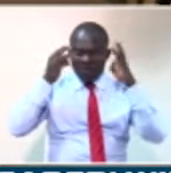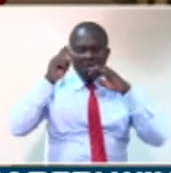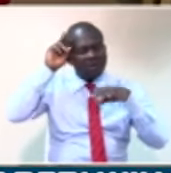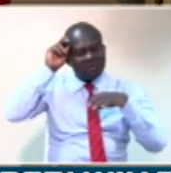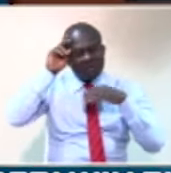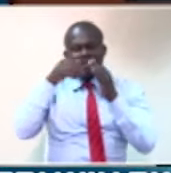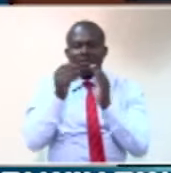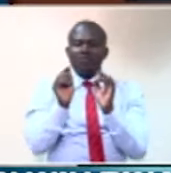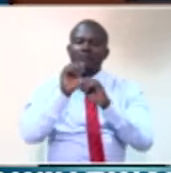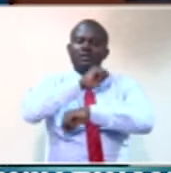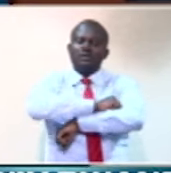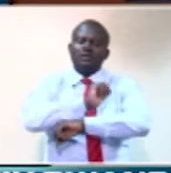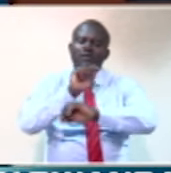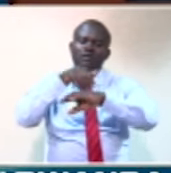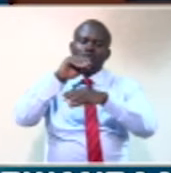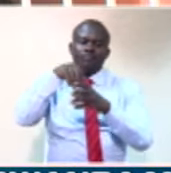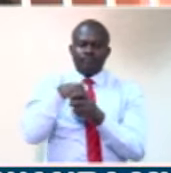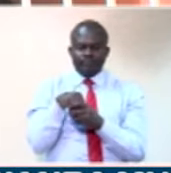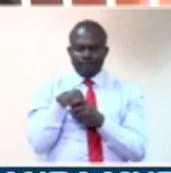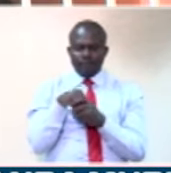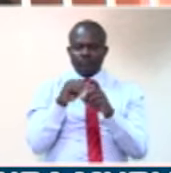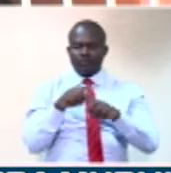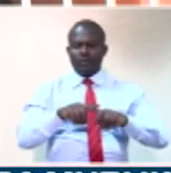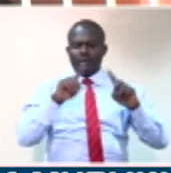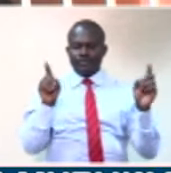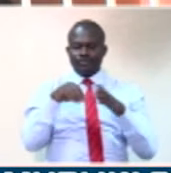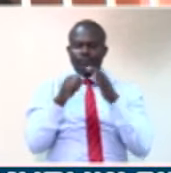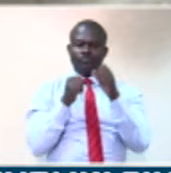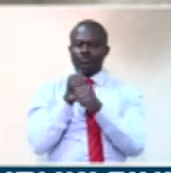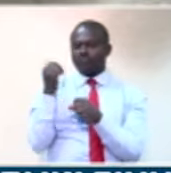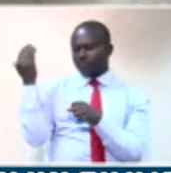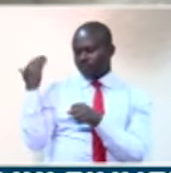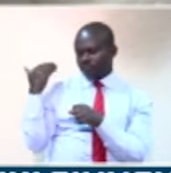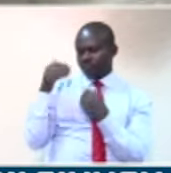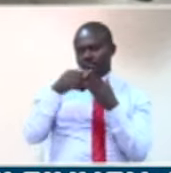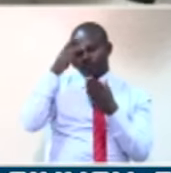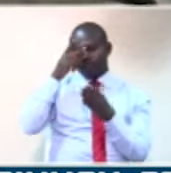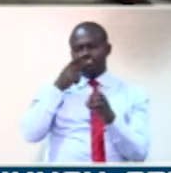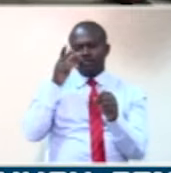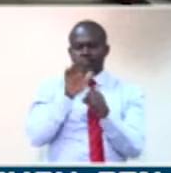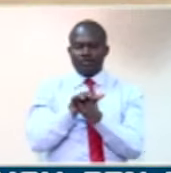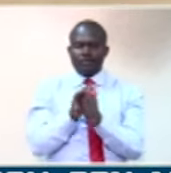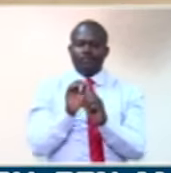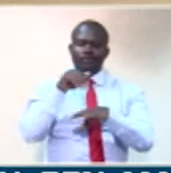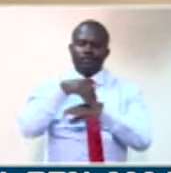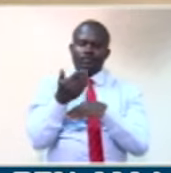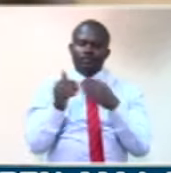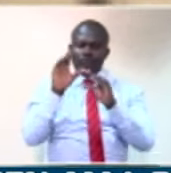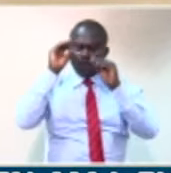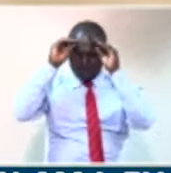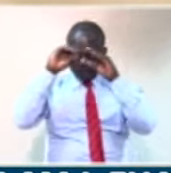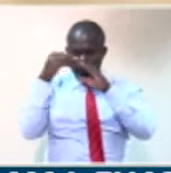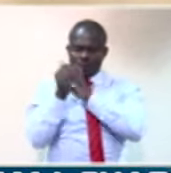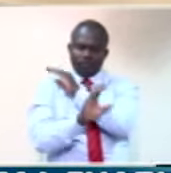imitima yibaza ishuri hazamuherezamo. Bitandukanye no mu myaka itambutse aho ababyeyi benshi bajyanaga abana babo kujya kwiga hanze y'u